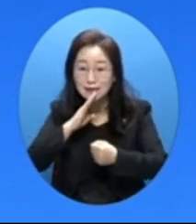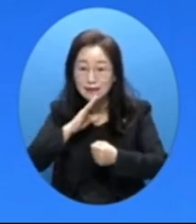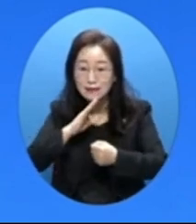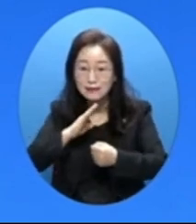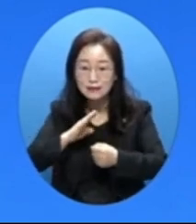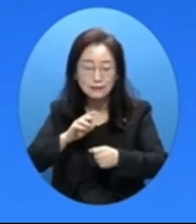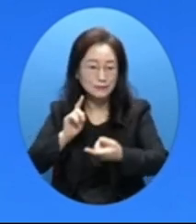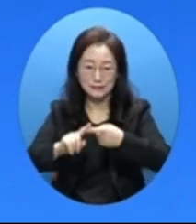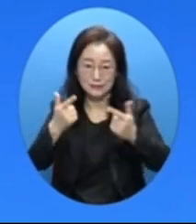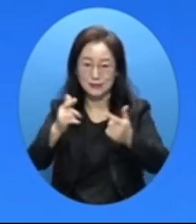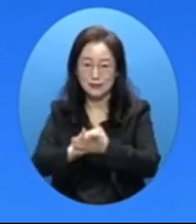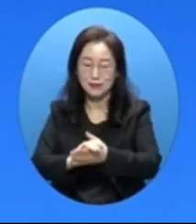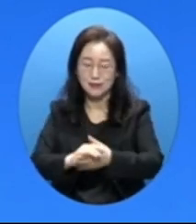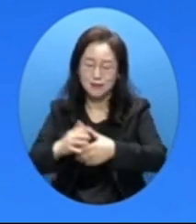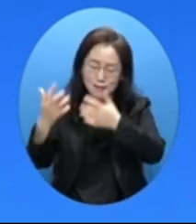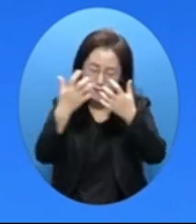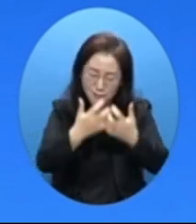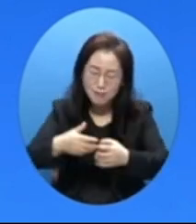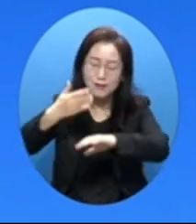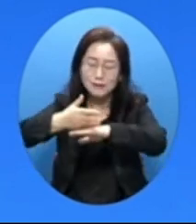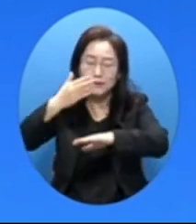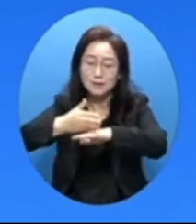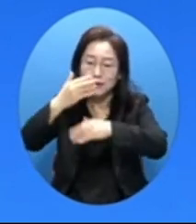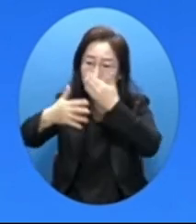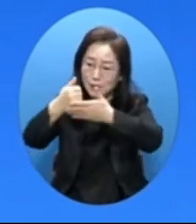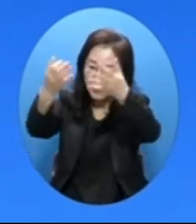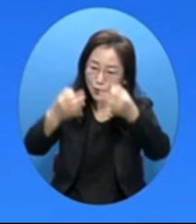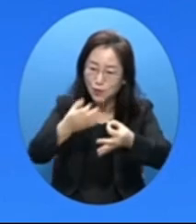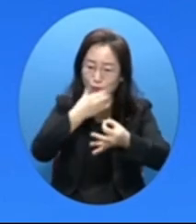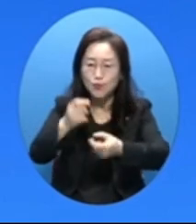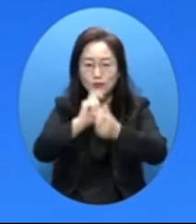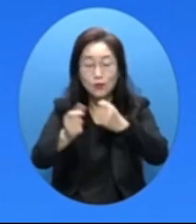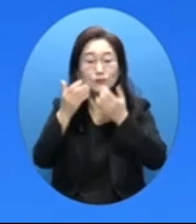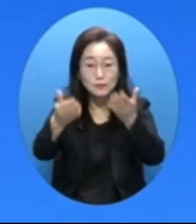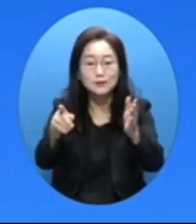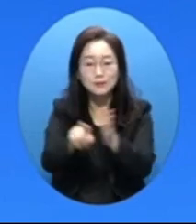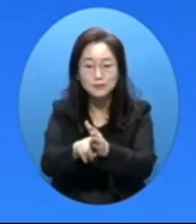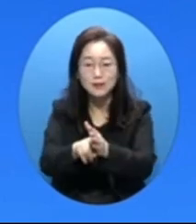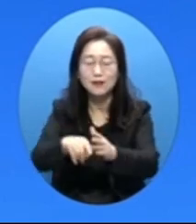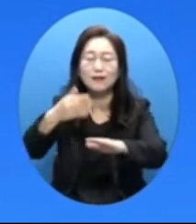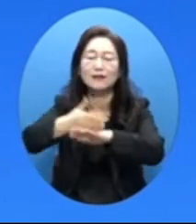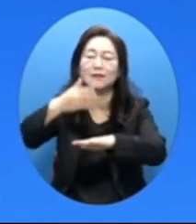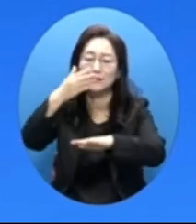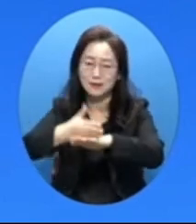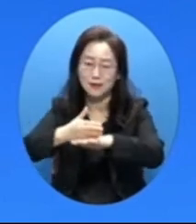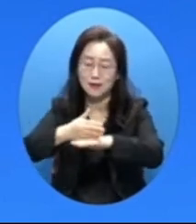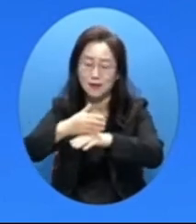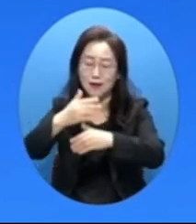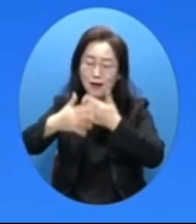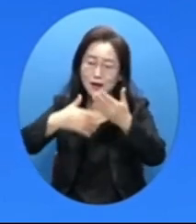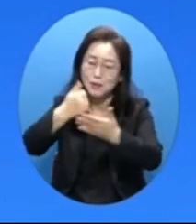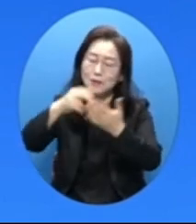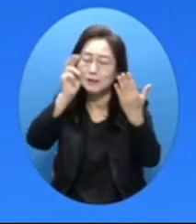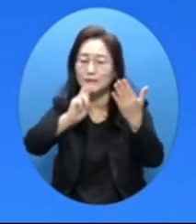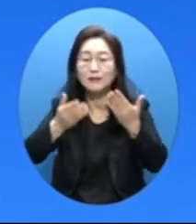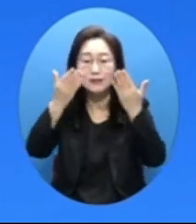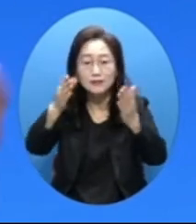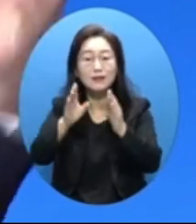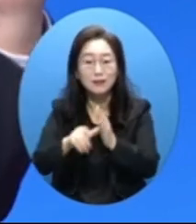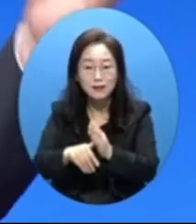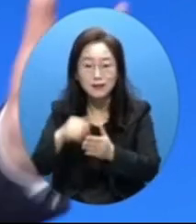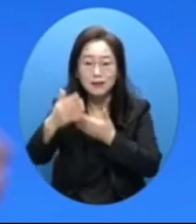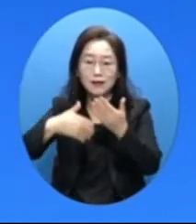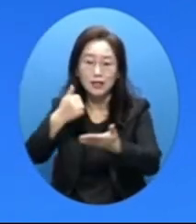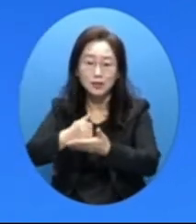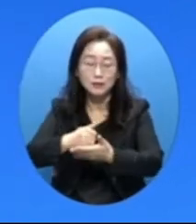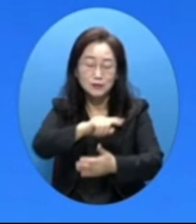아닙니다 넘치는 감사로 나갈 때 하나님께서 보기에 복을 더하여 주시는 것입니다이 감사가 주 앞에 찬양을 오르지 들 때이 찬양을